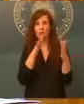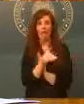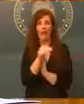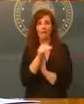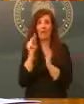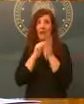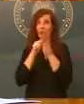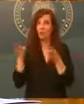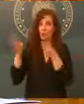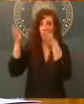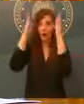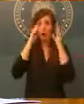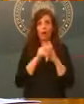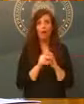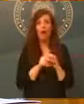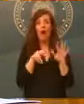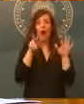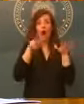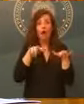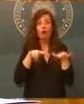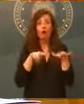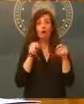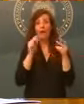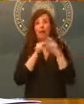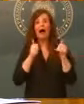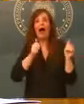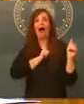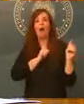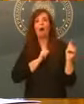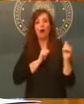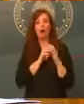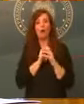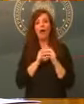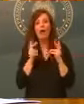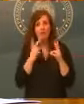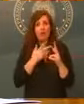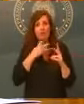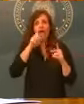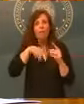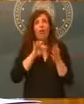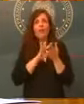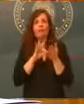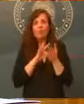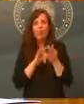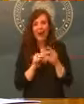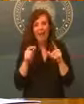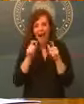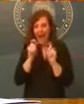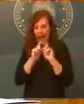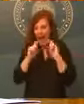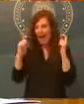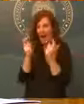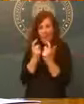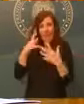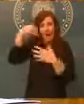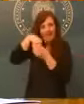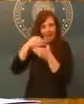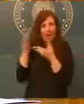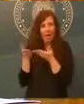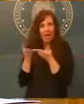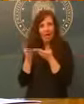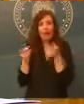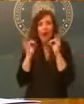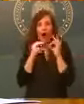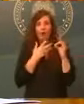più autonomie scolastiche. Io ho le scuole in appartamento, Presidenta Scampia. E poi ho le scuole invece che sono mega innovative.